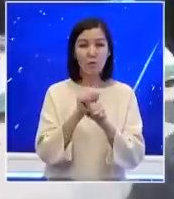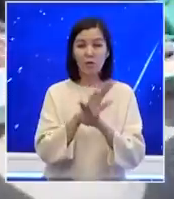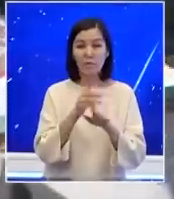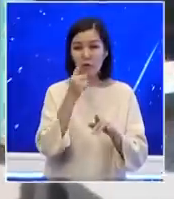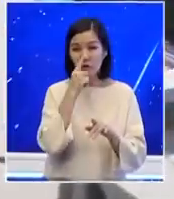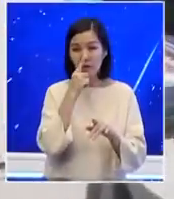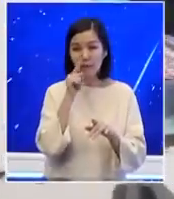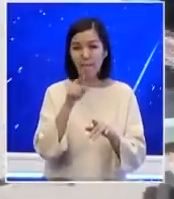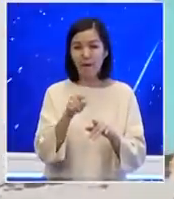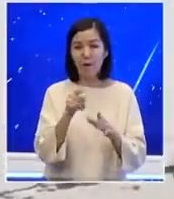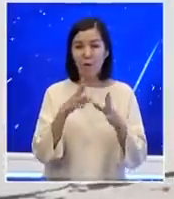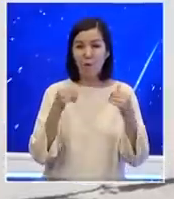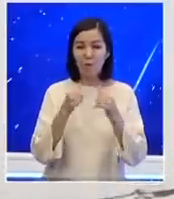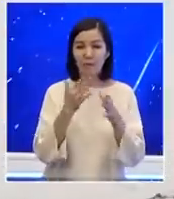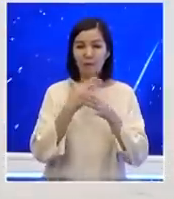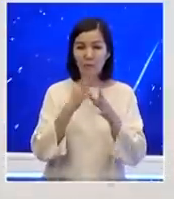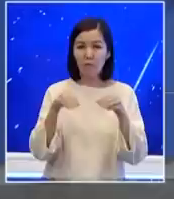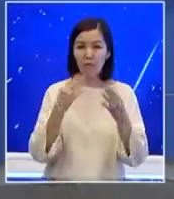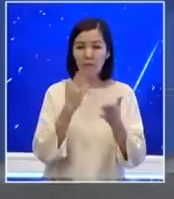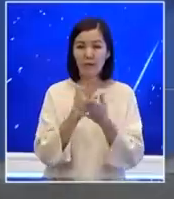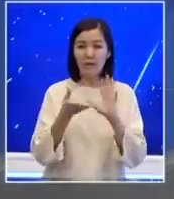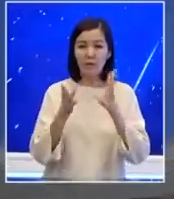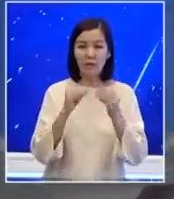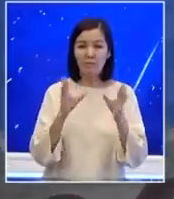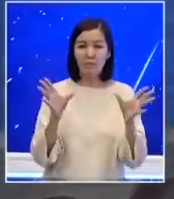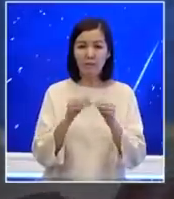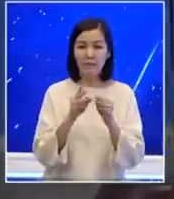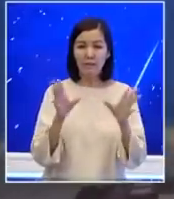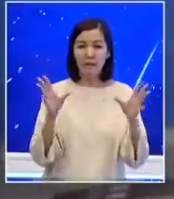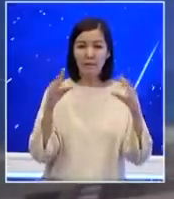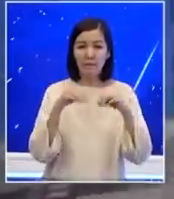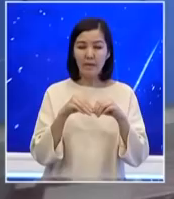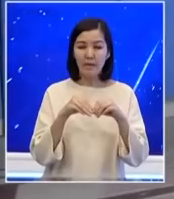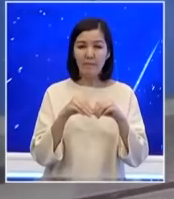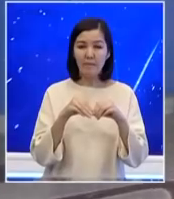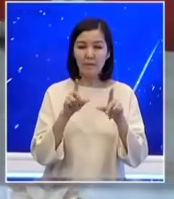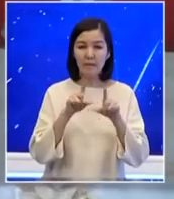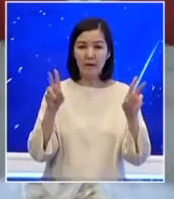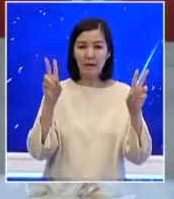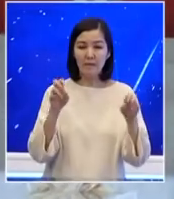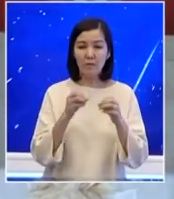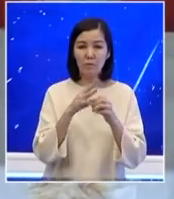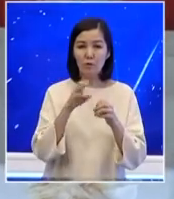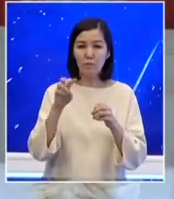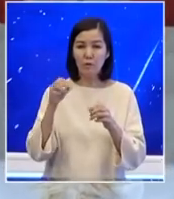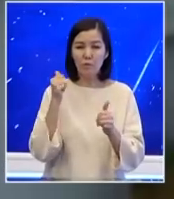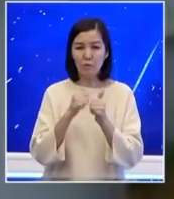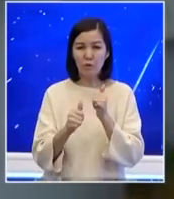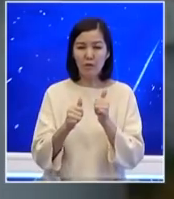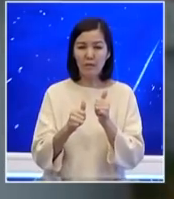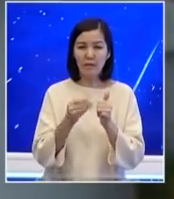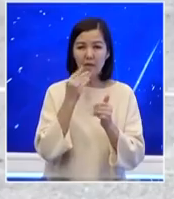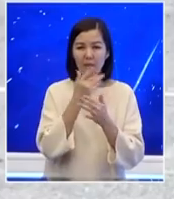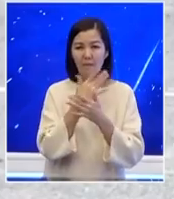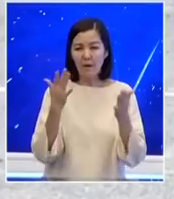тағы мың отбасына әлеуметтік көмек көрсетіледі. Жалпы біз біргеміз акциясы аясында 13 миллион теңгеге күнделікті тұтынатын өнімдер